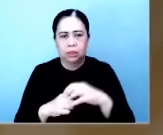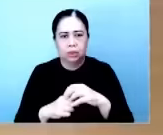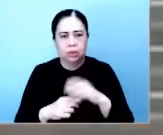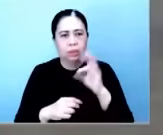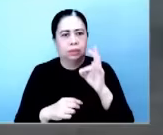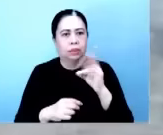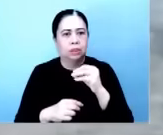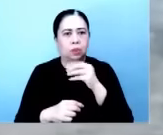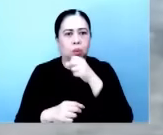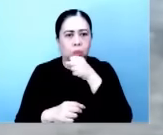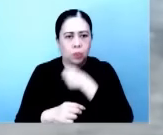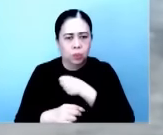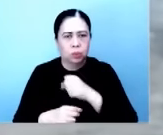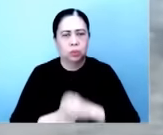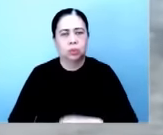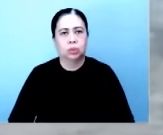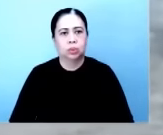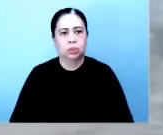gulang.